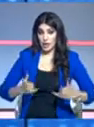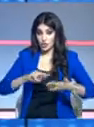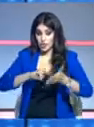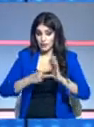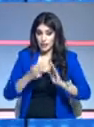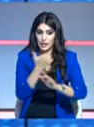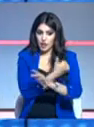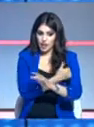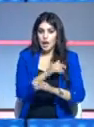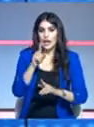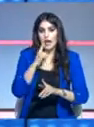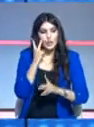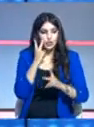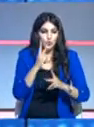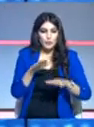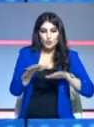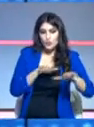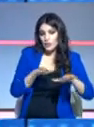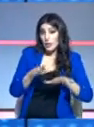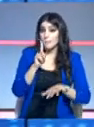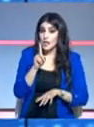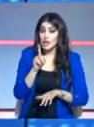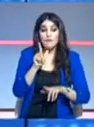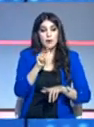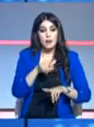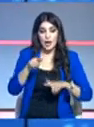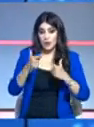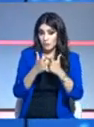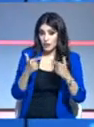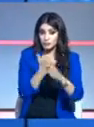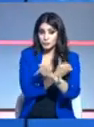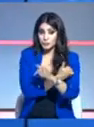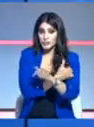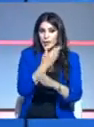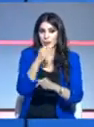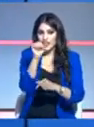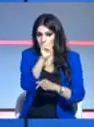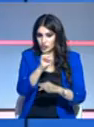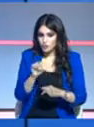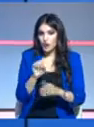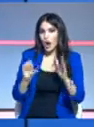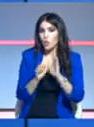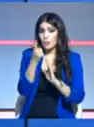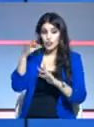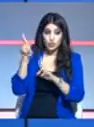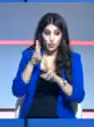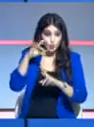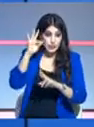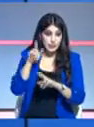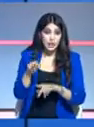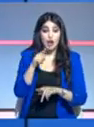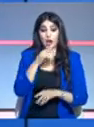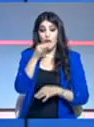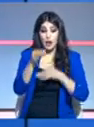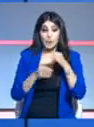قاعده تنظر فيها، لكن فما انواع نتاع تلقيح كما قلت لك احنا مش متوفره عندنا برشا، كما السينوفارم تو كي جينا، دونك يلزمنا نعطيو